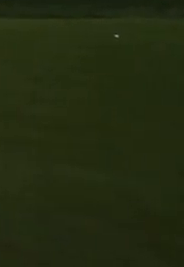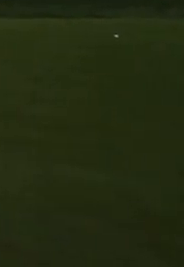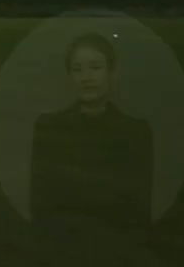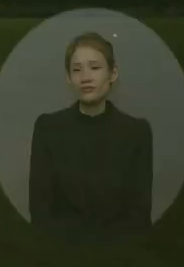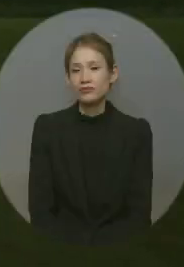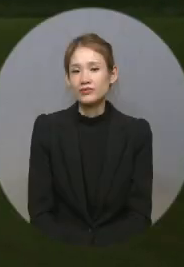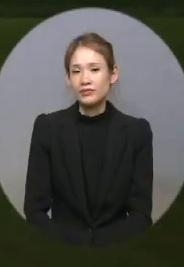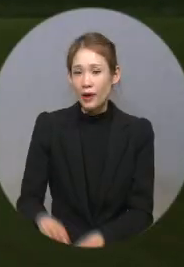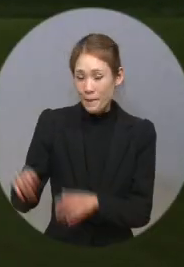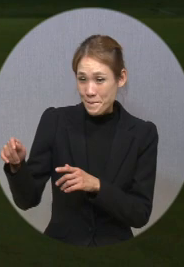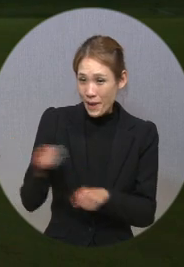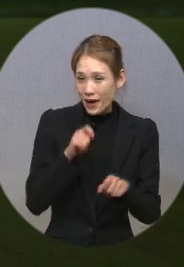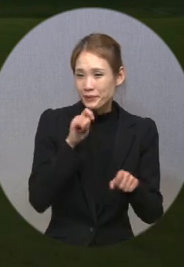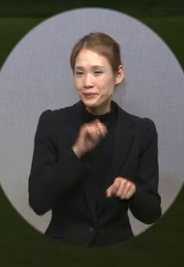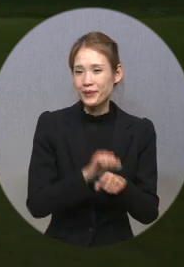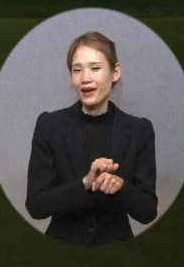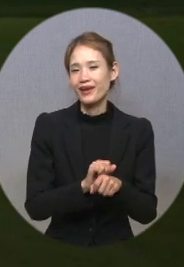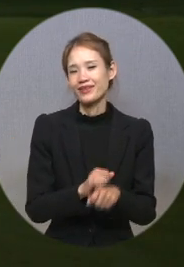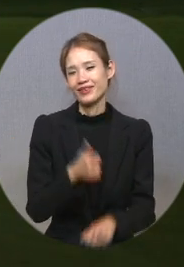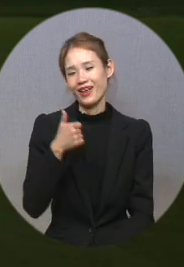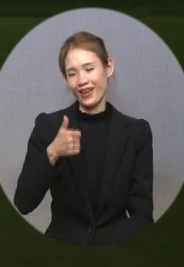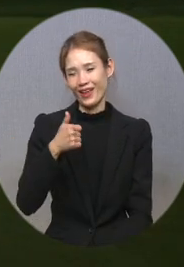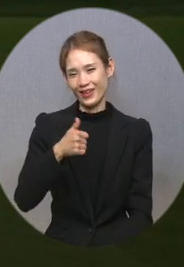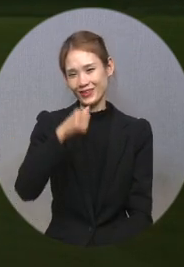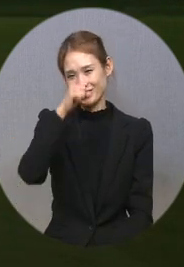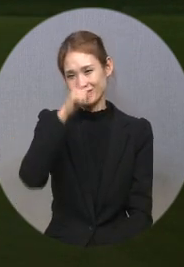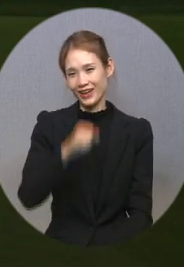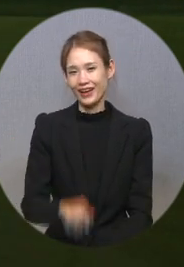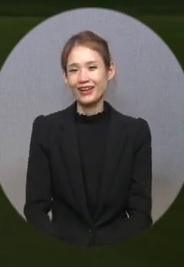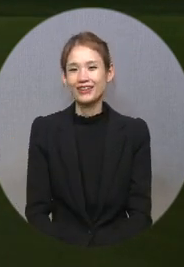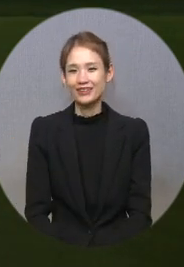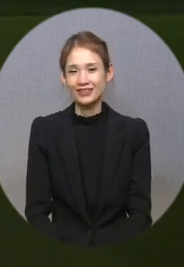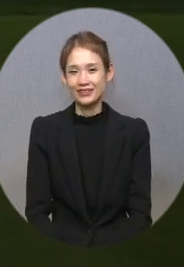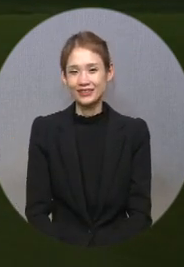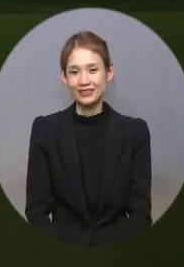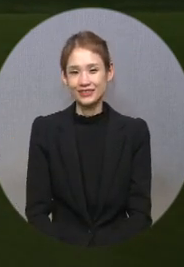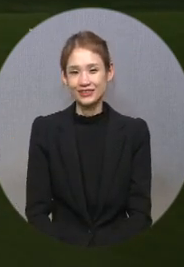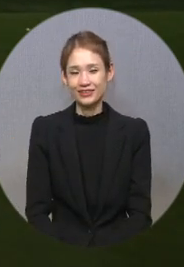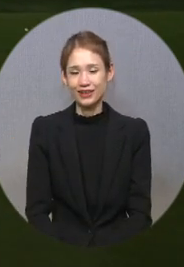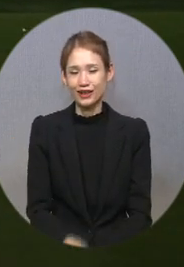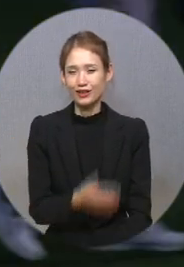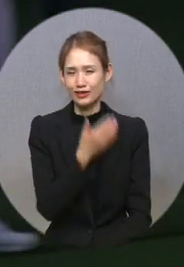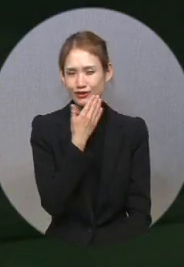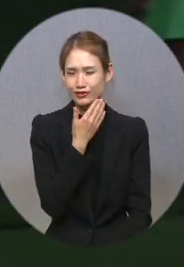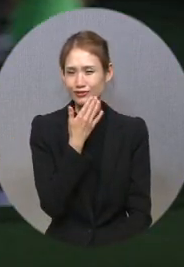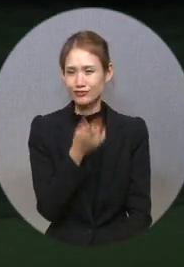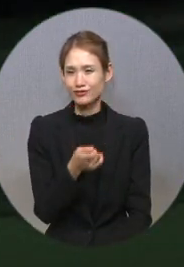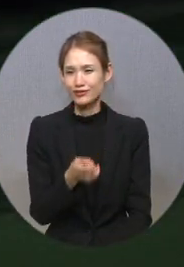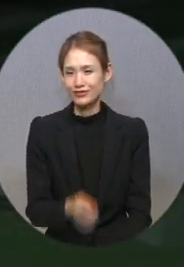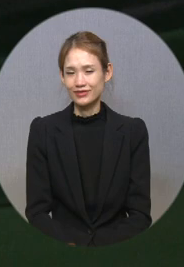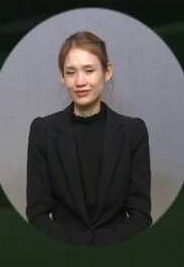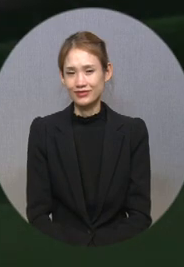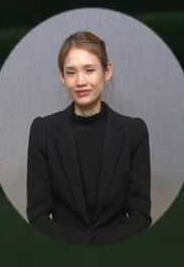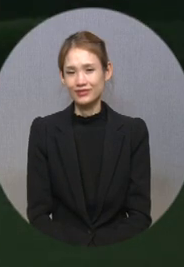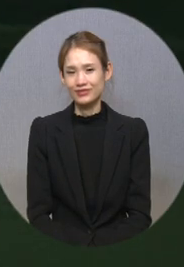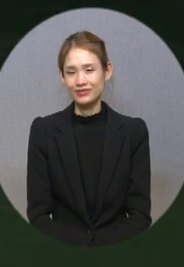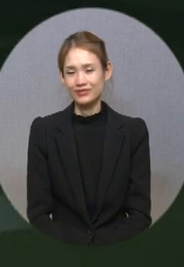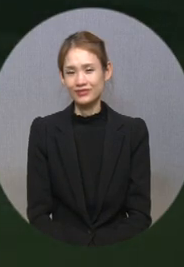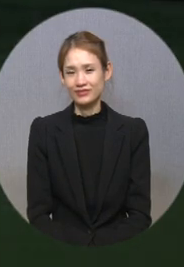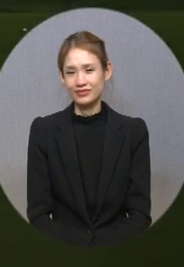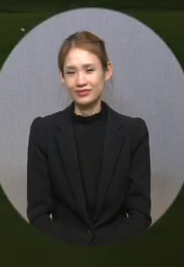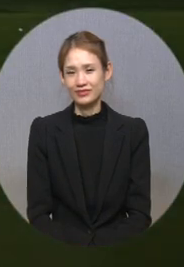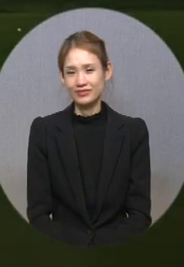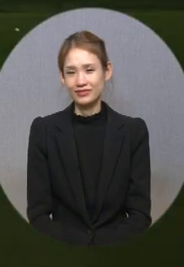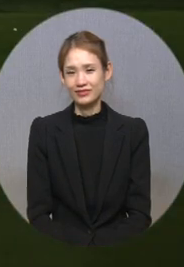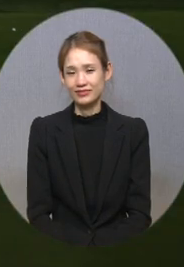잘 친 거 같은데. 나이스. 우와. 아. 오. 나비. 오케이, 잘 쳤다. 퍼. 나이스. 나이스 타.